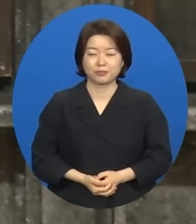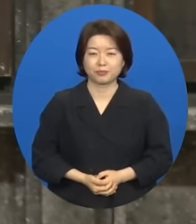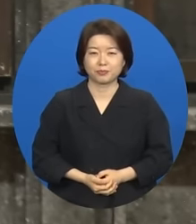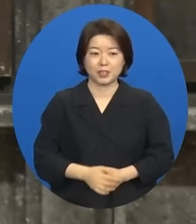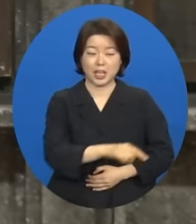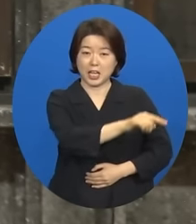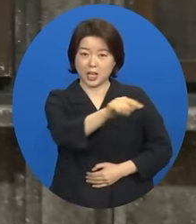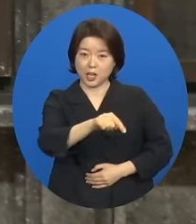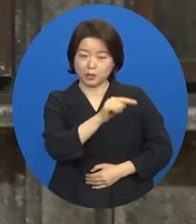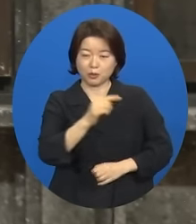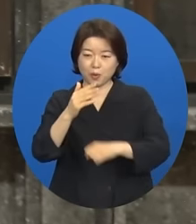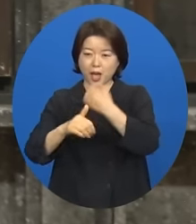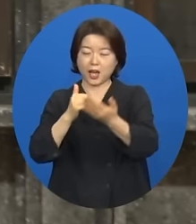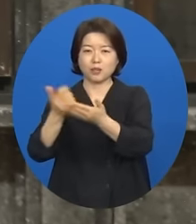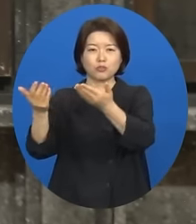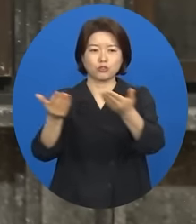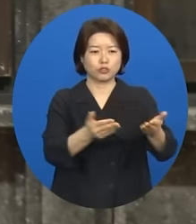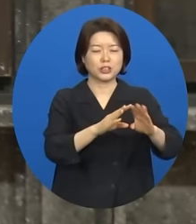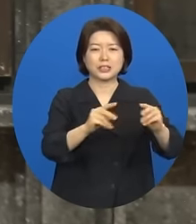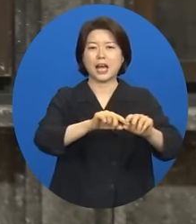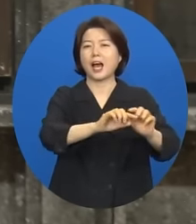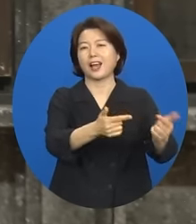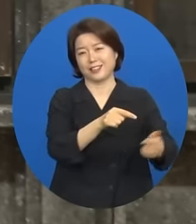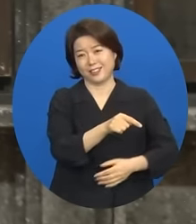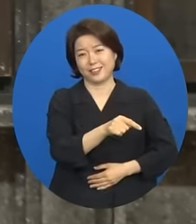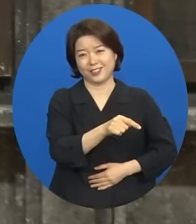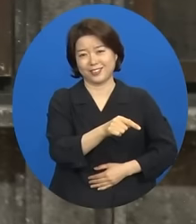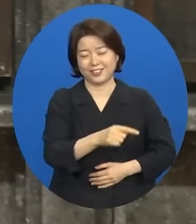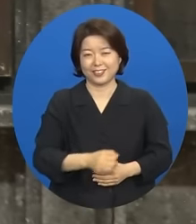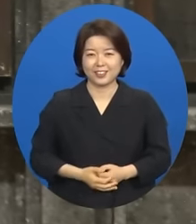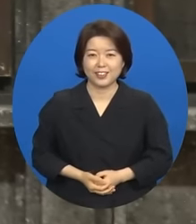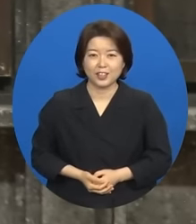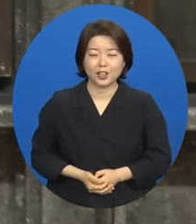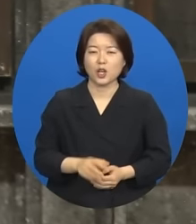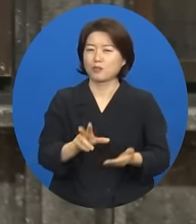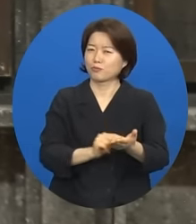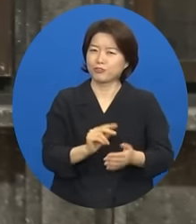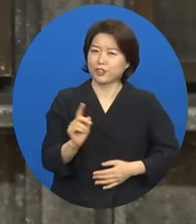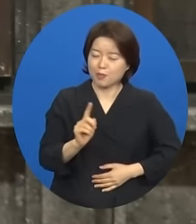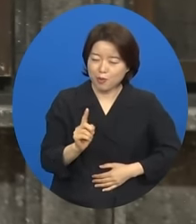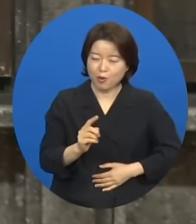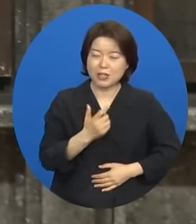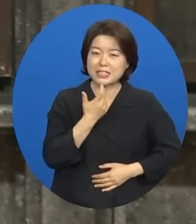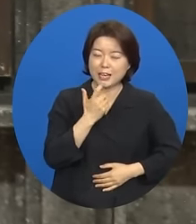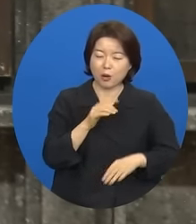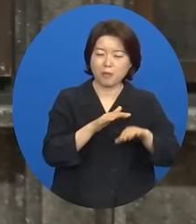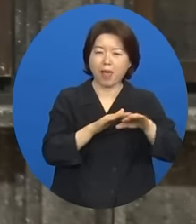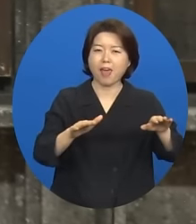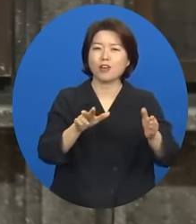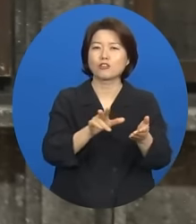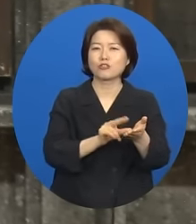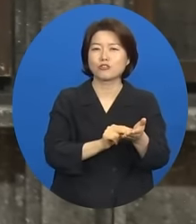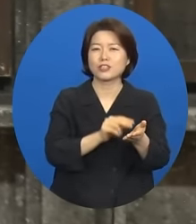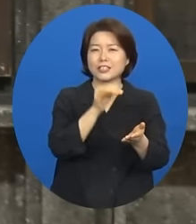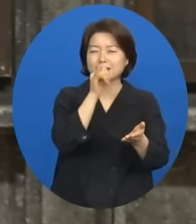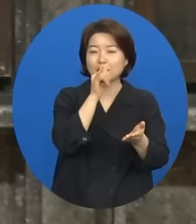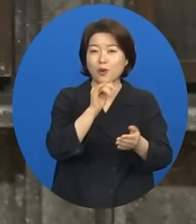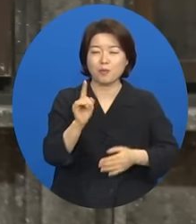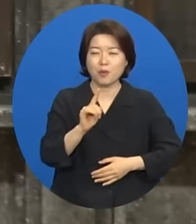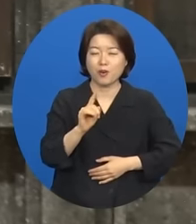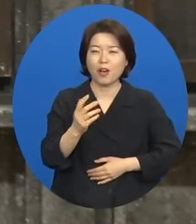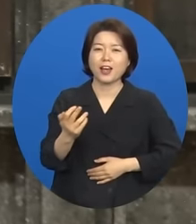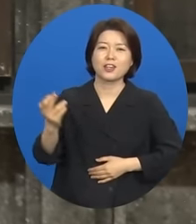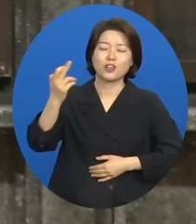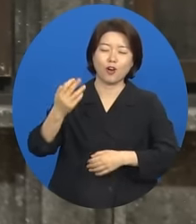하나님이 주신 땅이 아니었기 때문에 그래요. 근데 문제는 뭐냐면 야곱에게 해결해야 될 숙제가 하나 있었는데 누구죠? 형